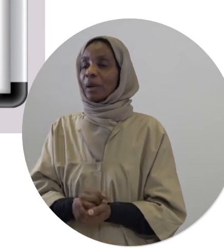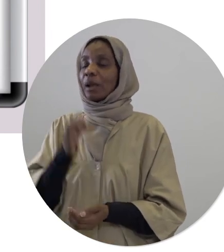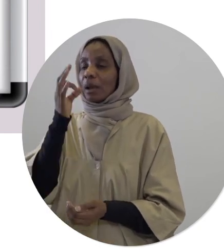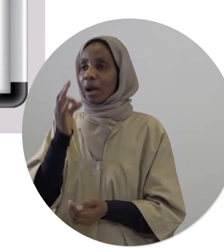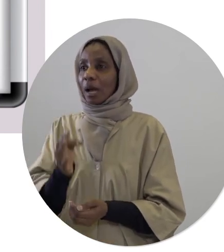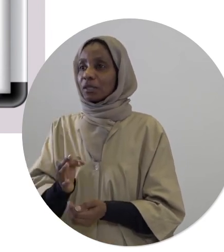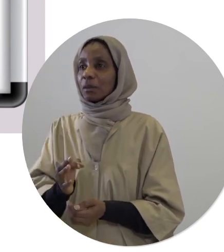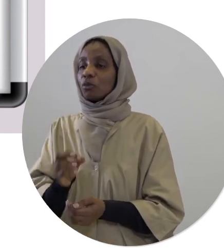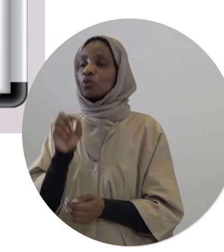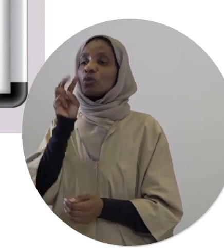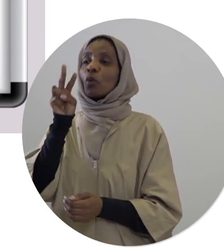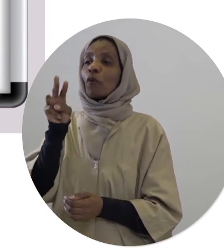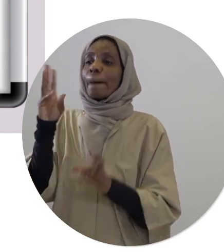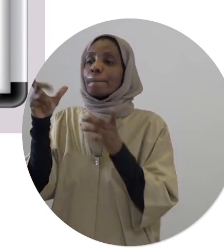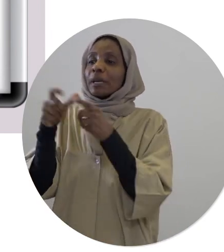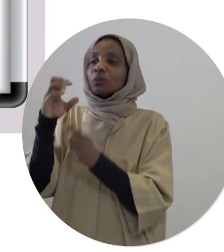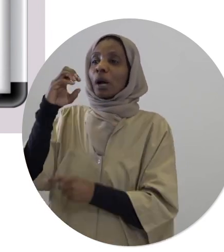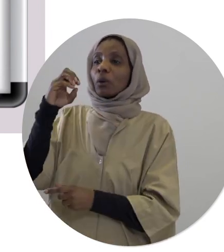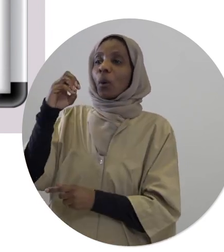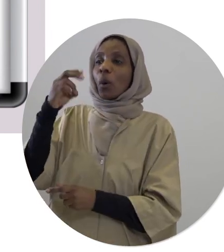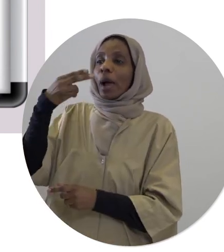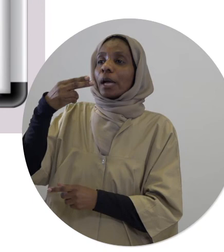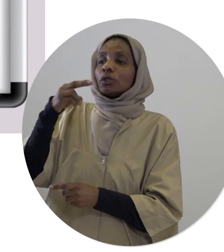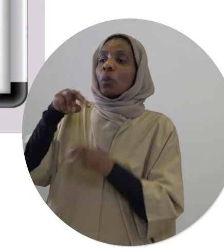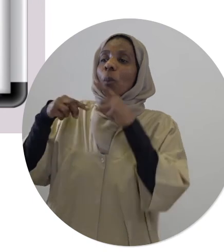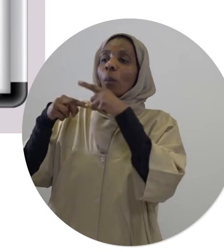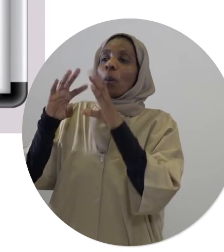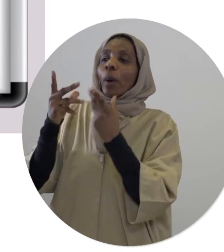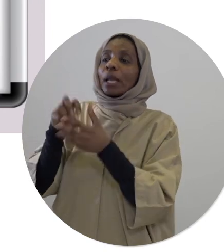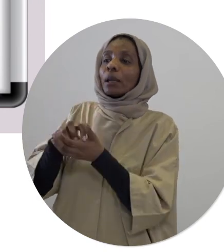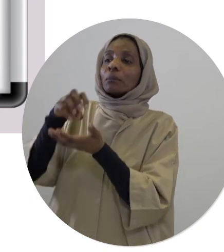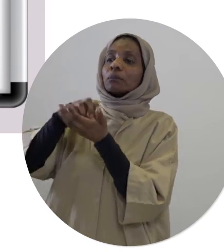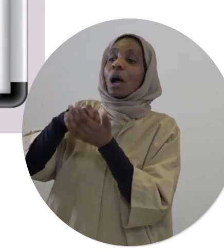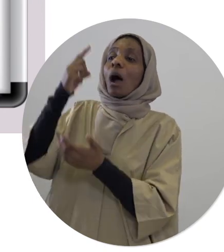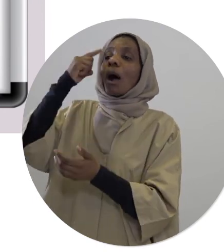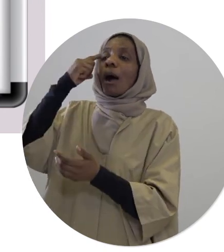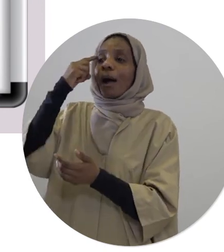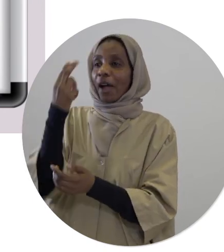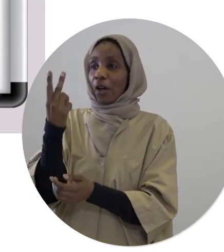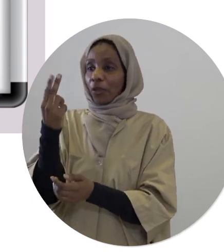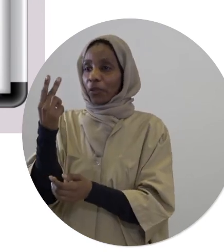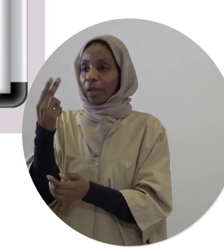دائما الأولوية لمجموعة الهيدروكسيل، إذن الاسم